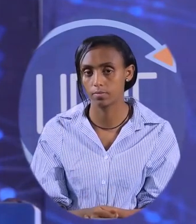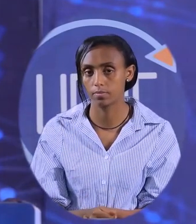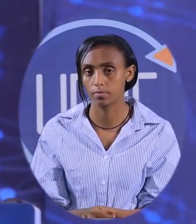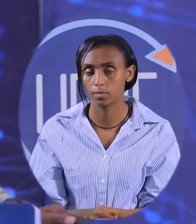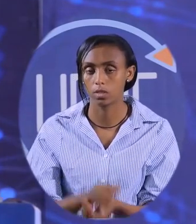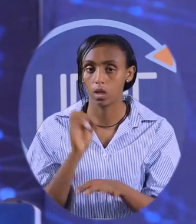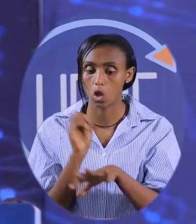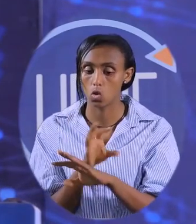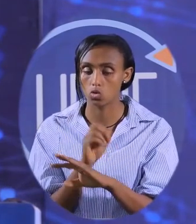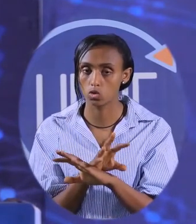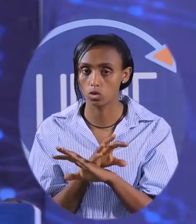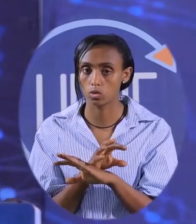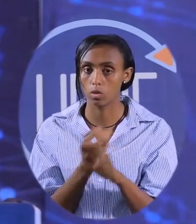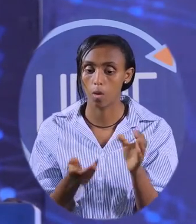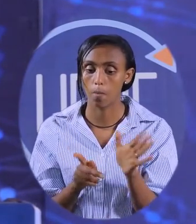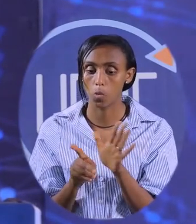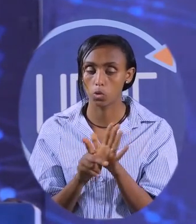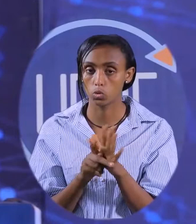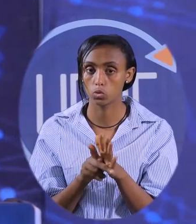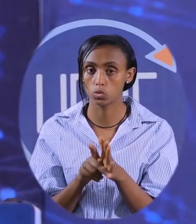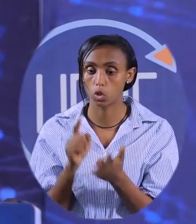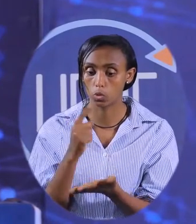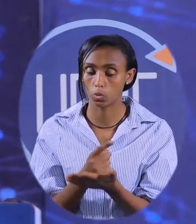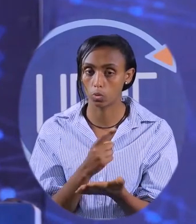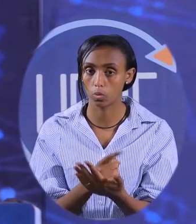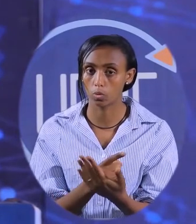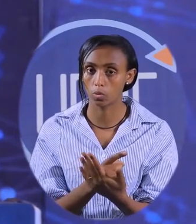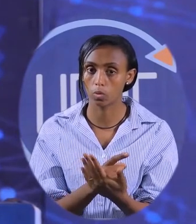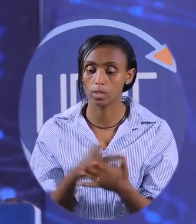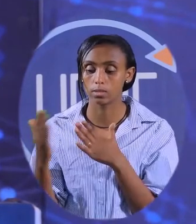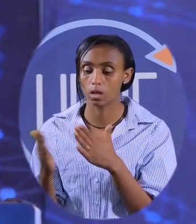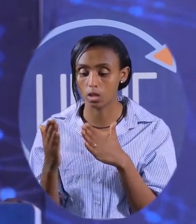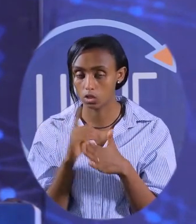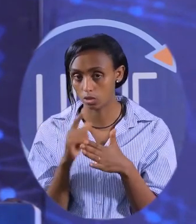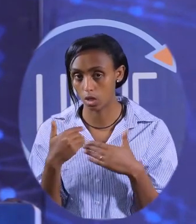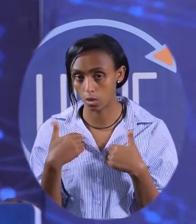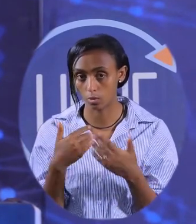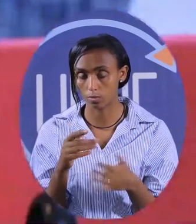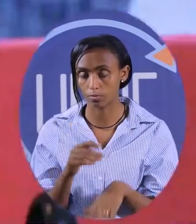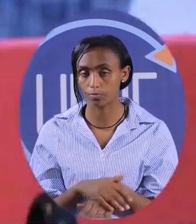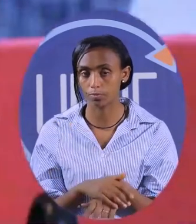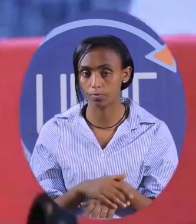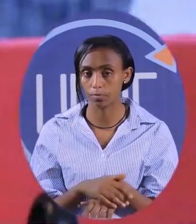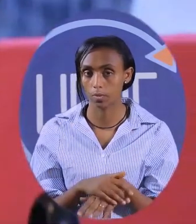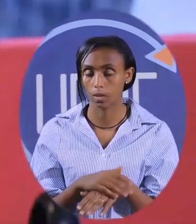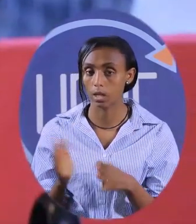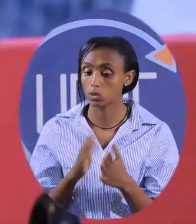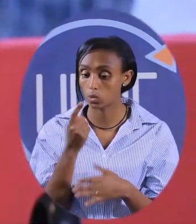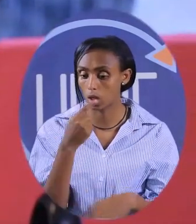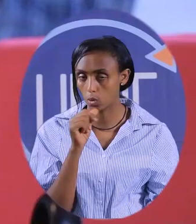ለምሳሌ ካውንስል ፖሊሲው ጸድቆ ካውንስል እየተዘጋጀ ነው ያሉት ዶክተር ሲሳይ ተዘጋጅቷል